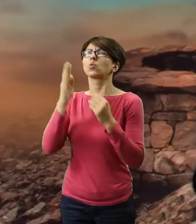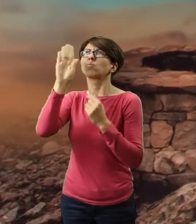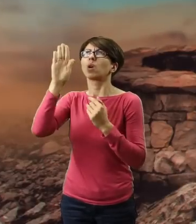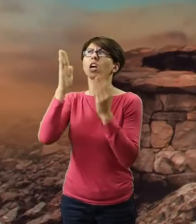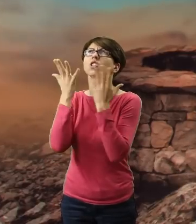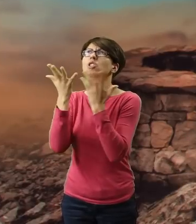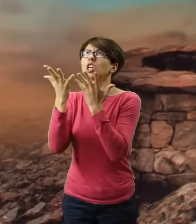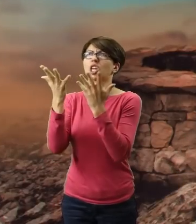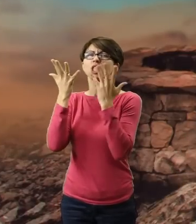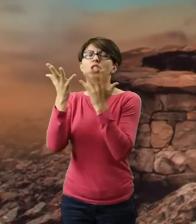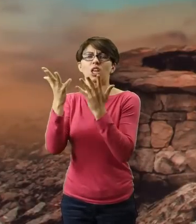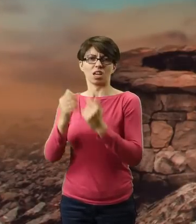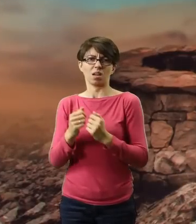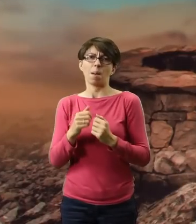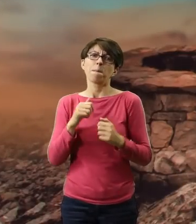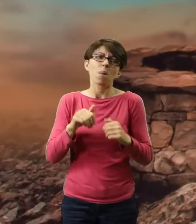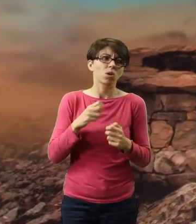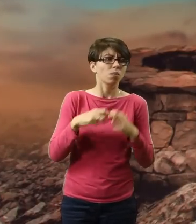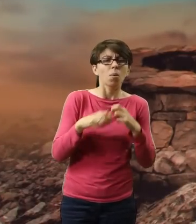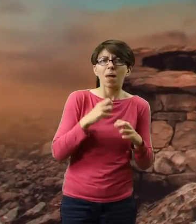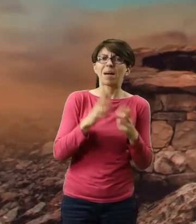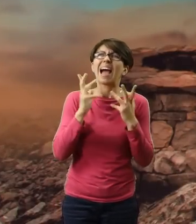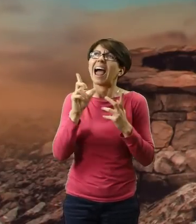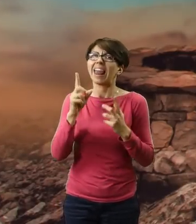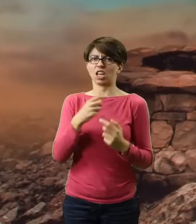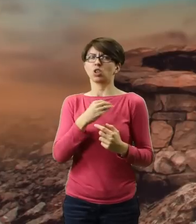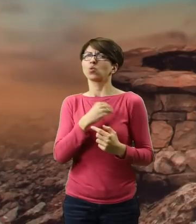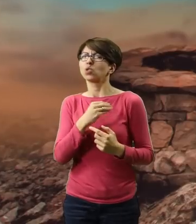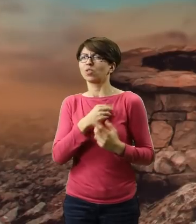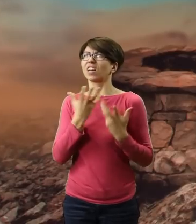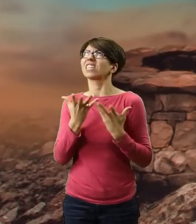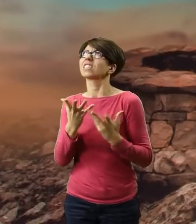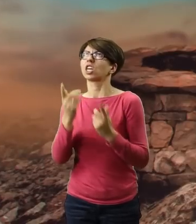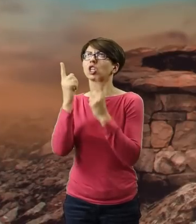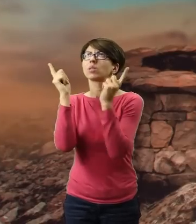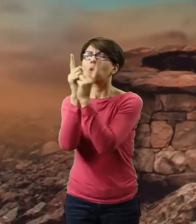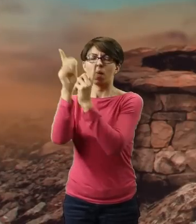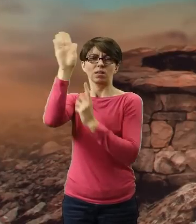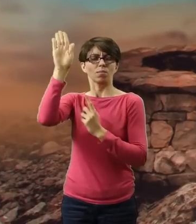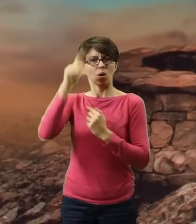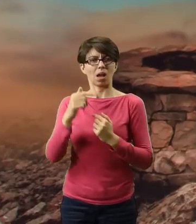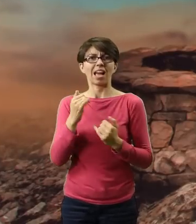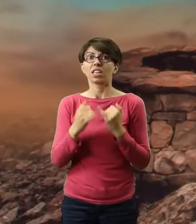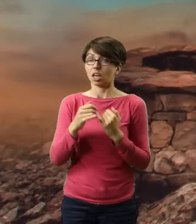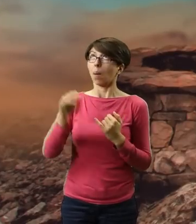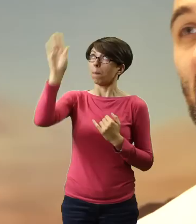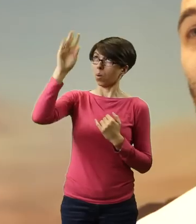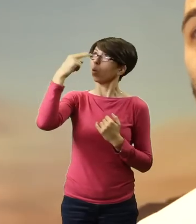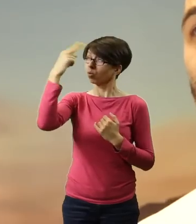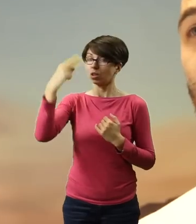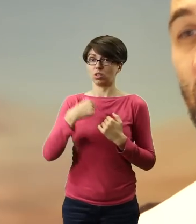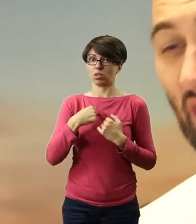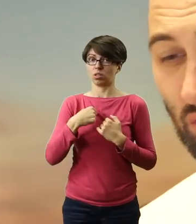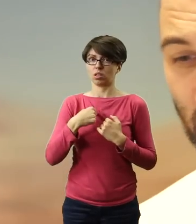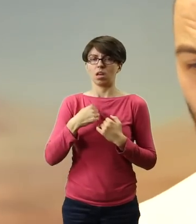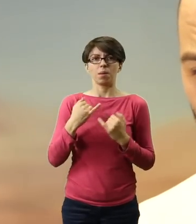pana Boga pomimo może zawiłych kolei losu naszego życia chcemy znaleźć Jeśli to będzie w sercu a